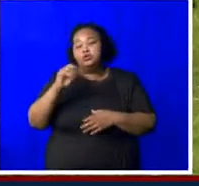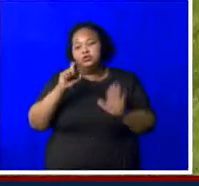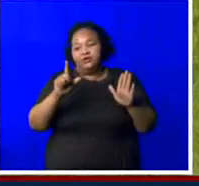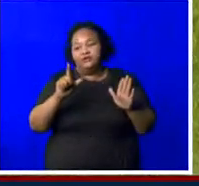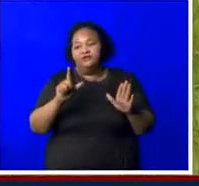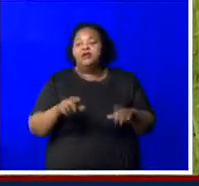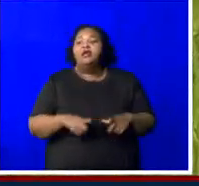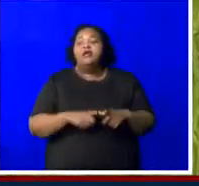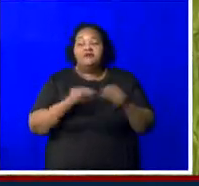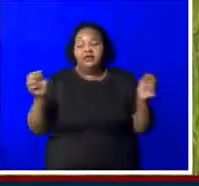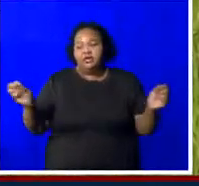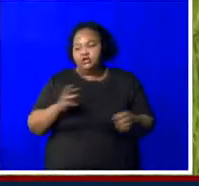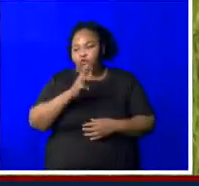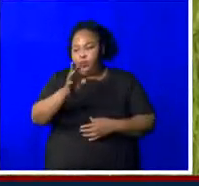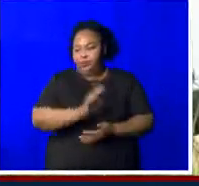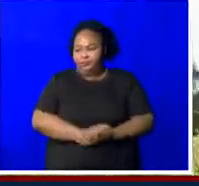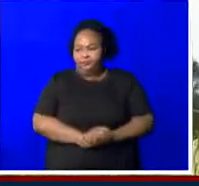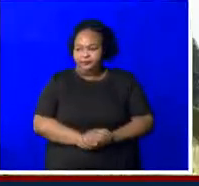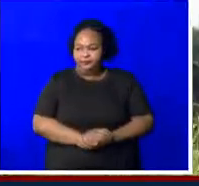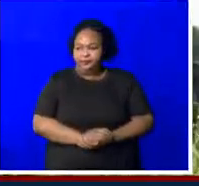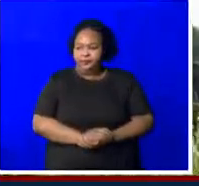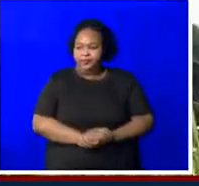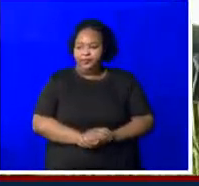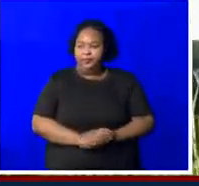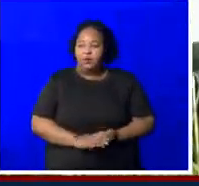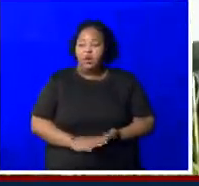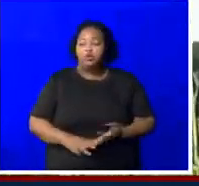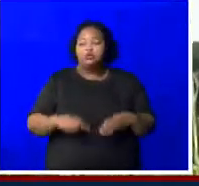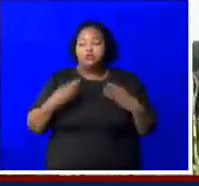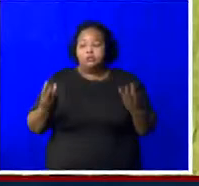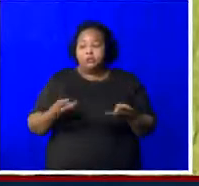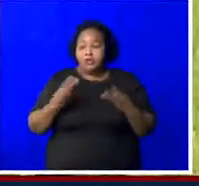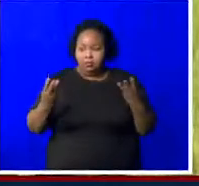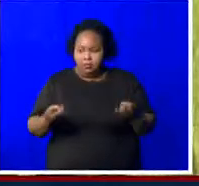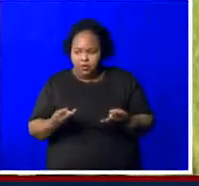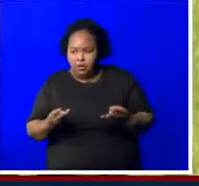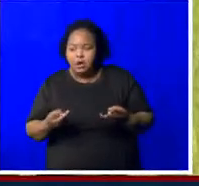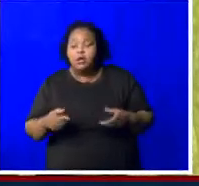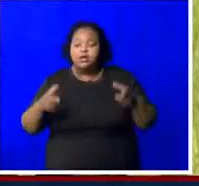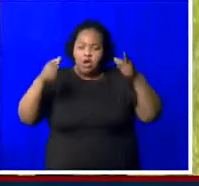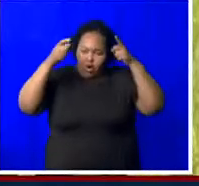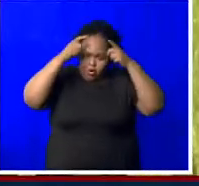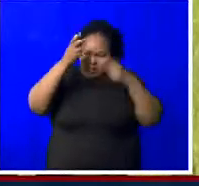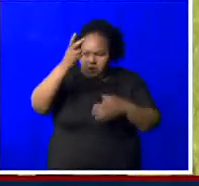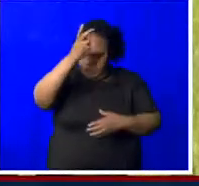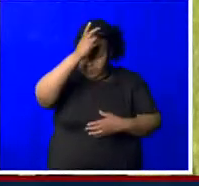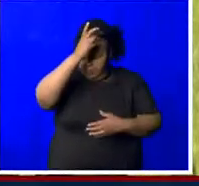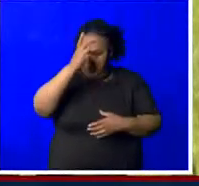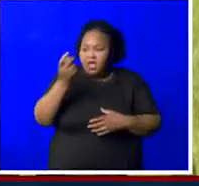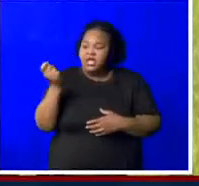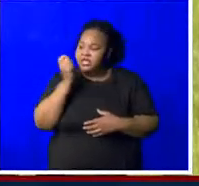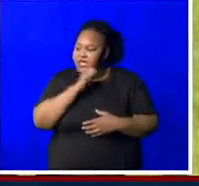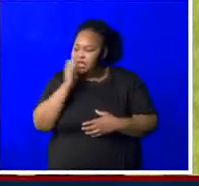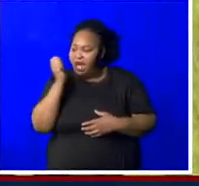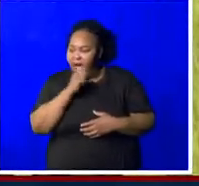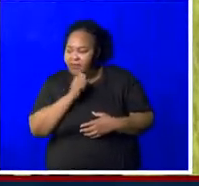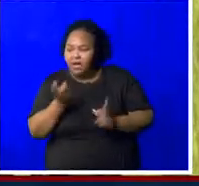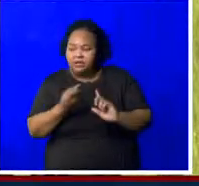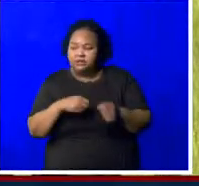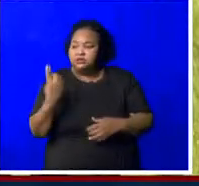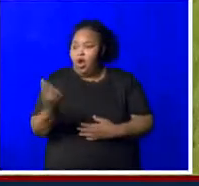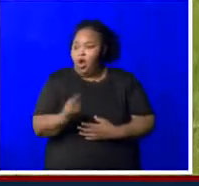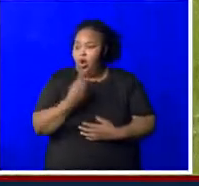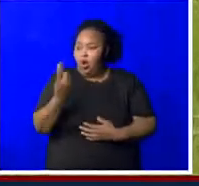bafuye abagcini njengekuthengisa inyama kuphela kodwa bakhicita tintfo letahlukene letiphuma etinkhomeni